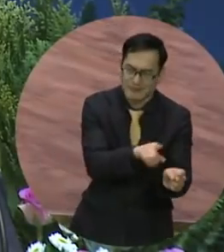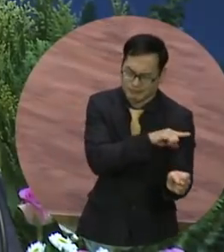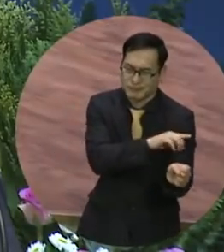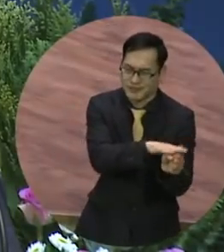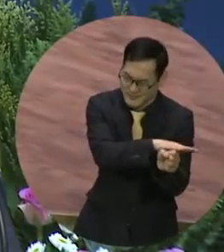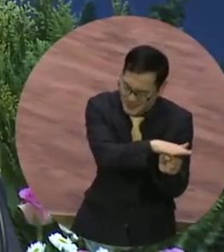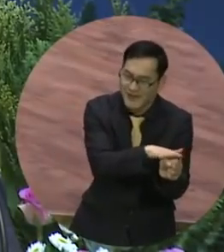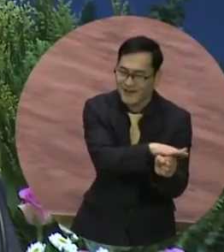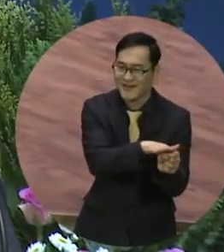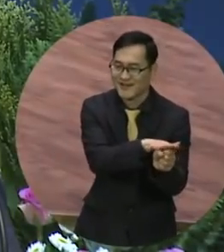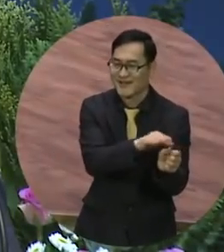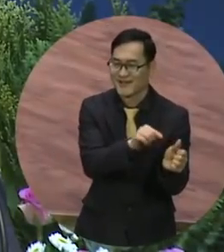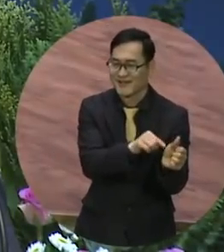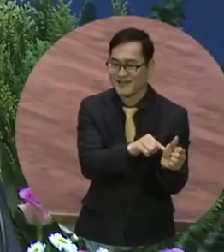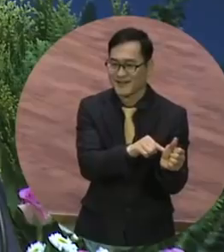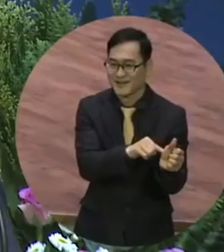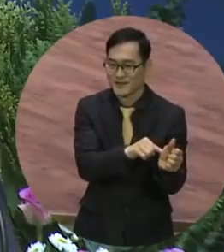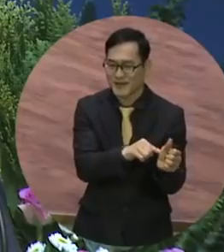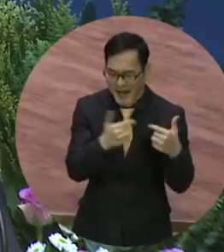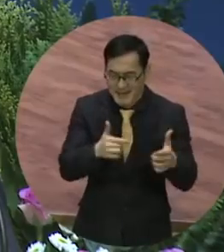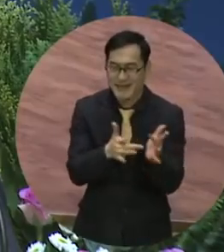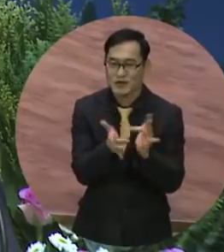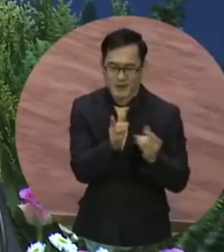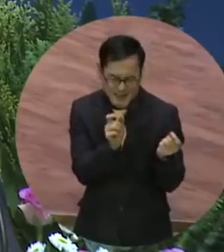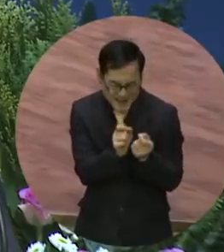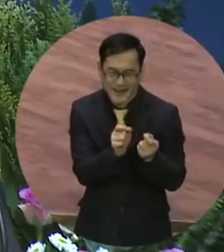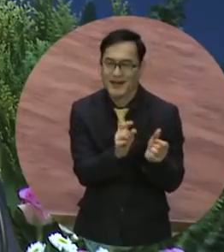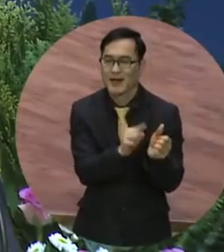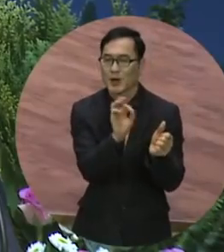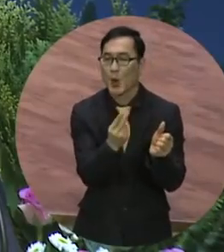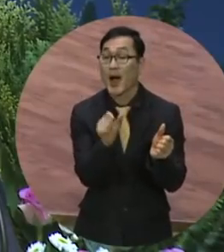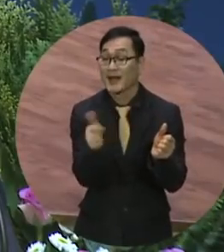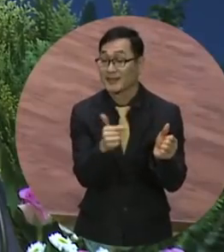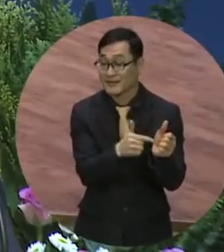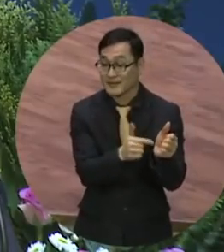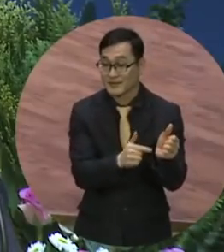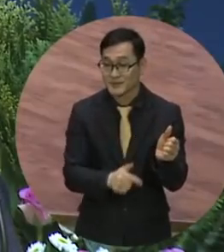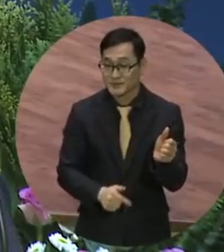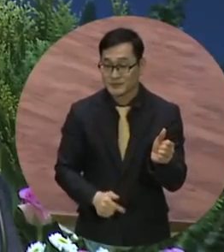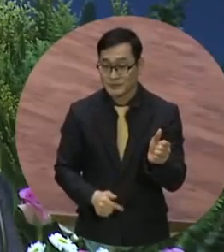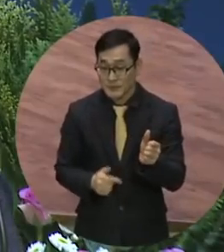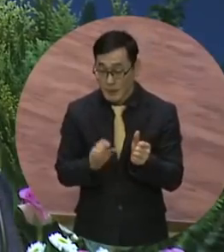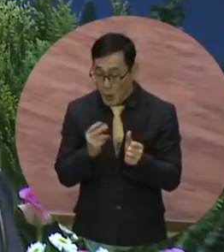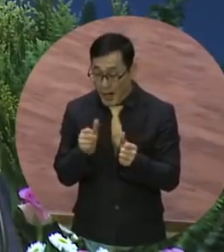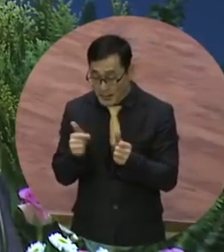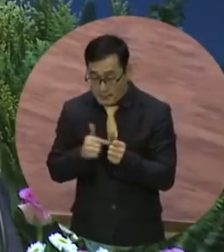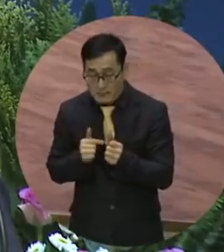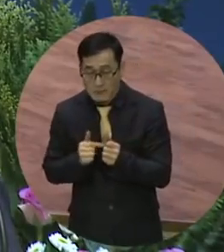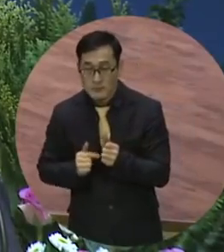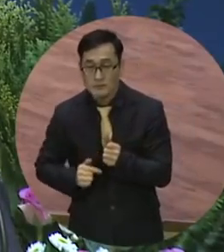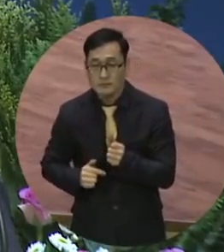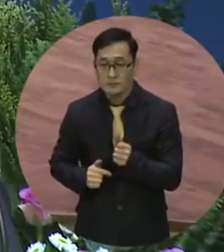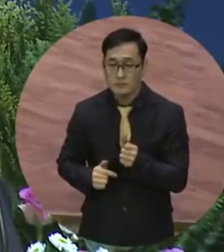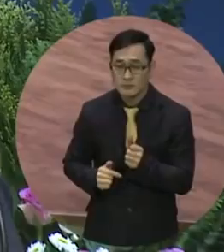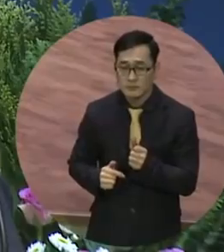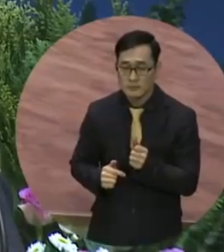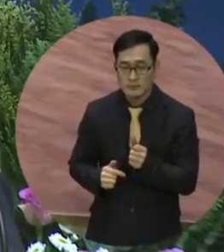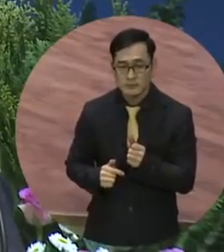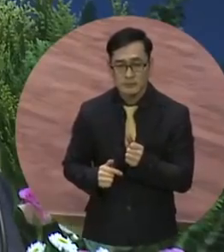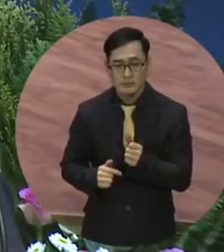그래서 늘 예수님 제일 가까이 있었어요. 그래서 이 사랑한 제자 요한인데, 요한이 지금